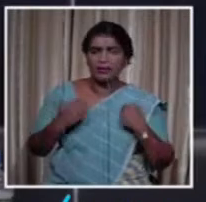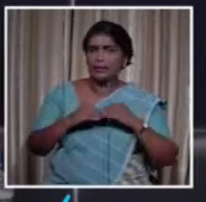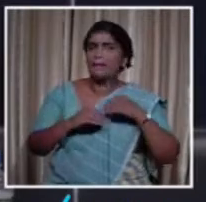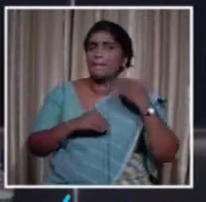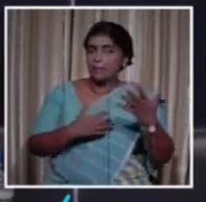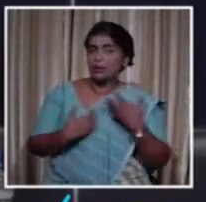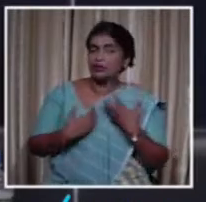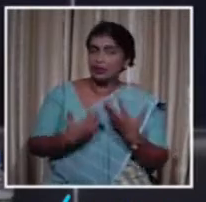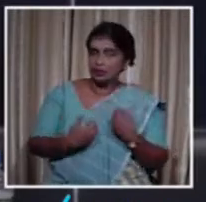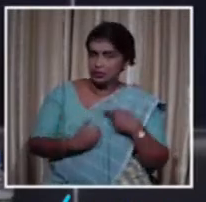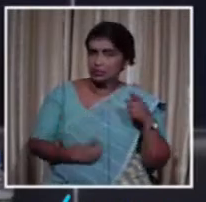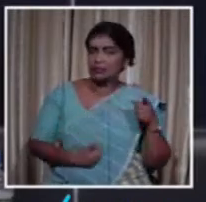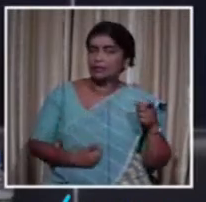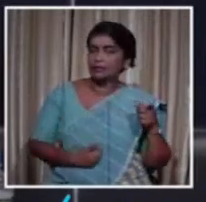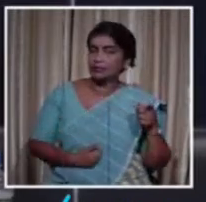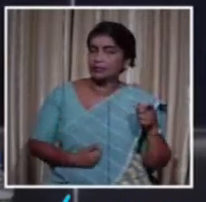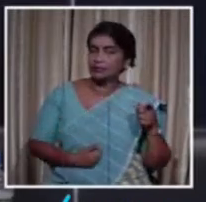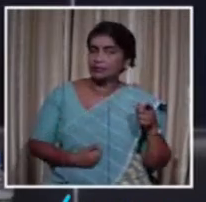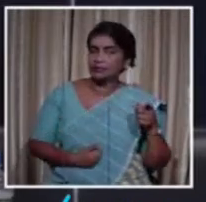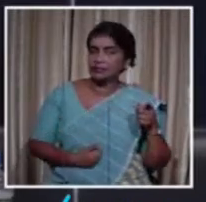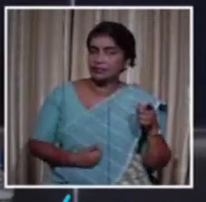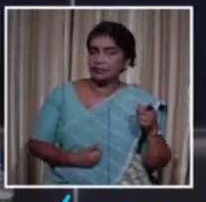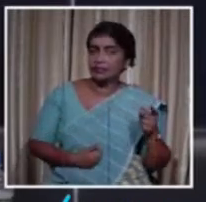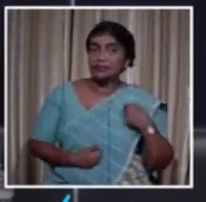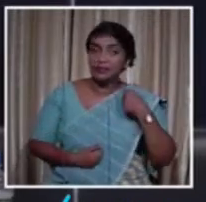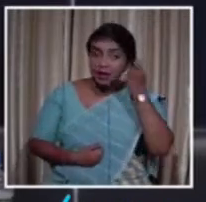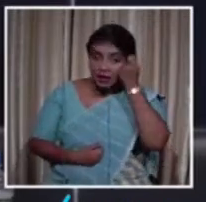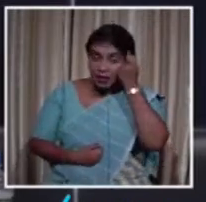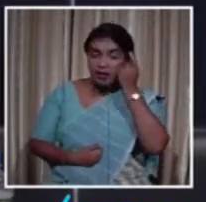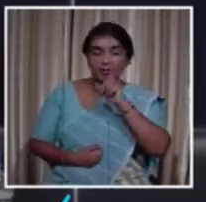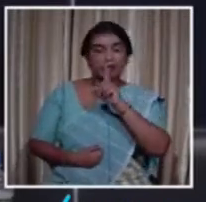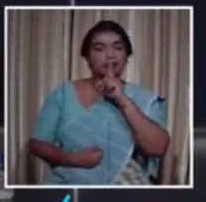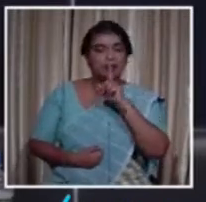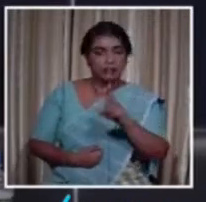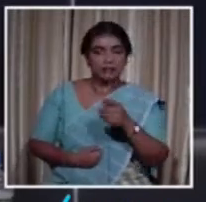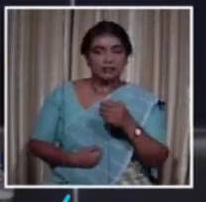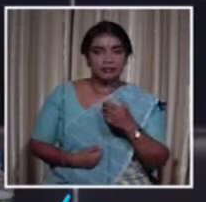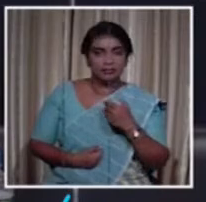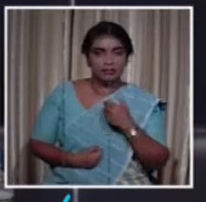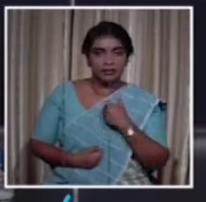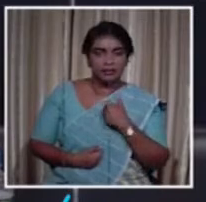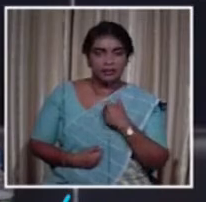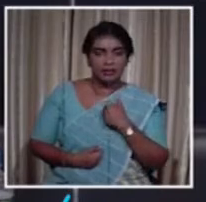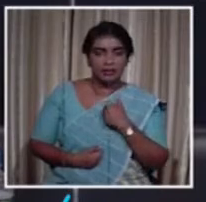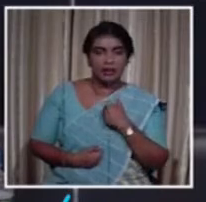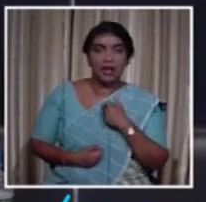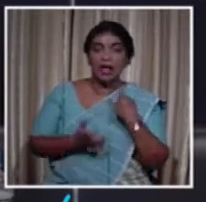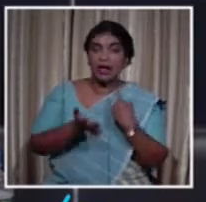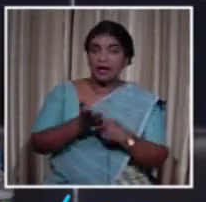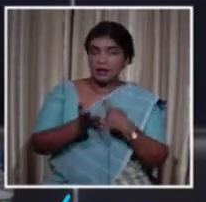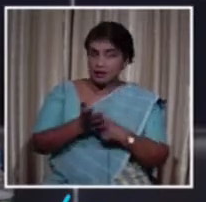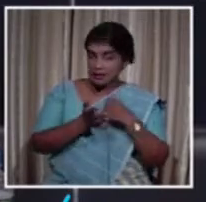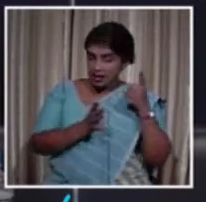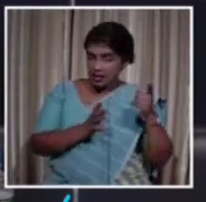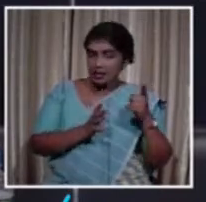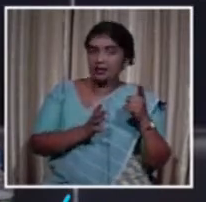වුණේ මේ යෝජනා ටික ගේන්න මට රංජිත් මන්දුව බණ්ඩාර මහත්මයා